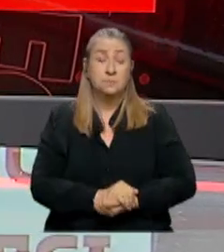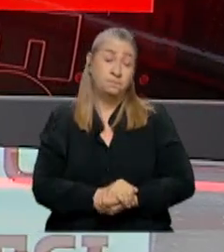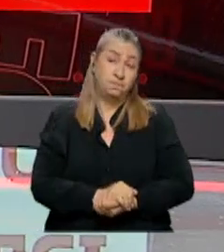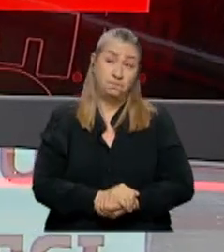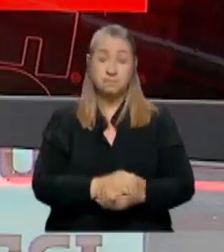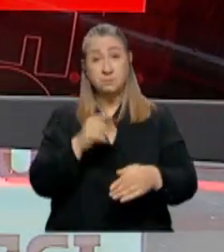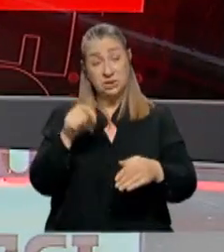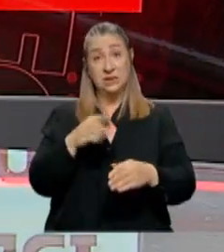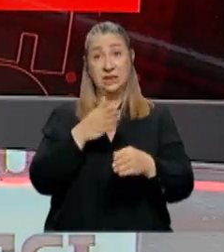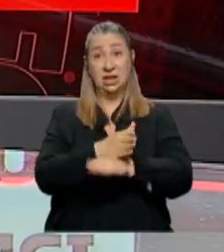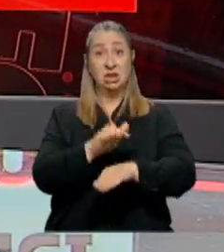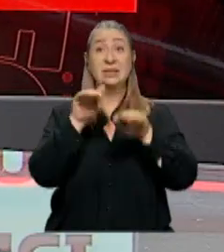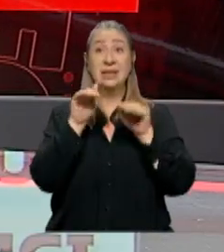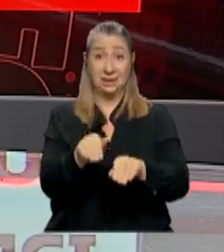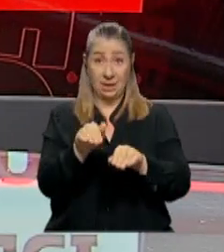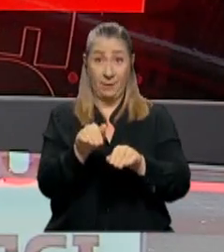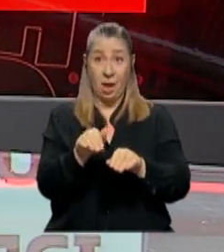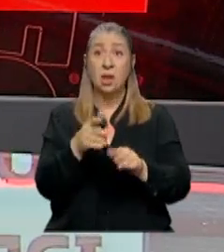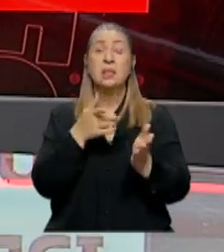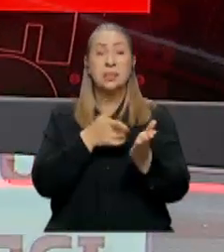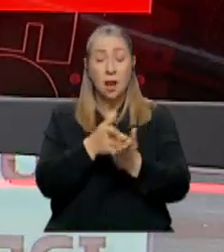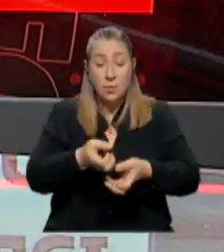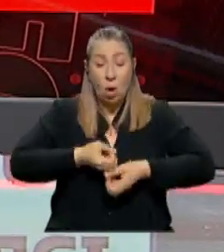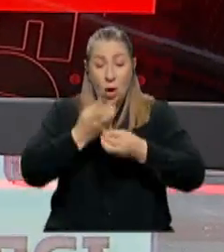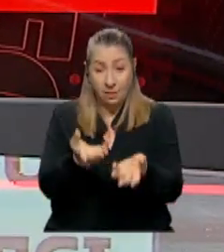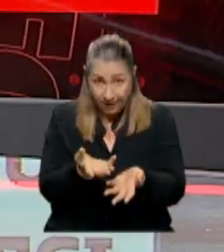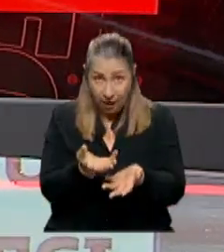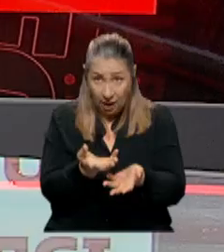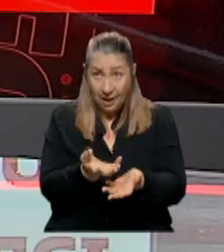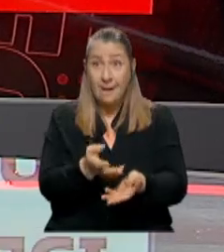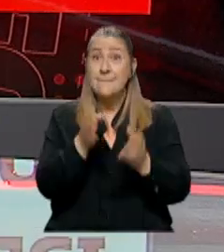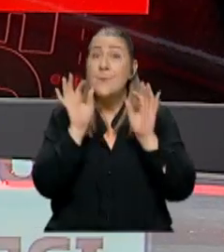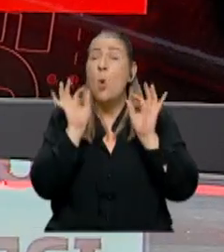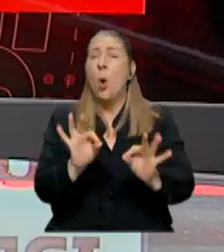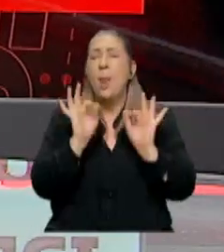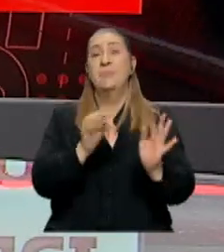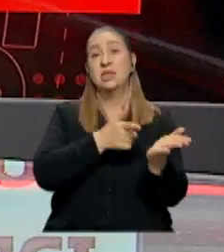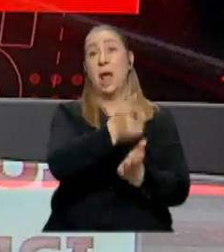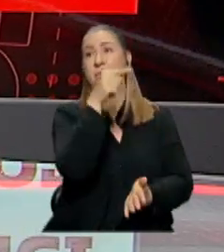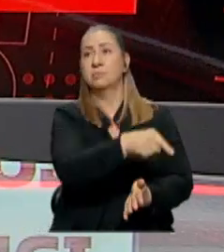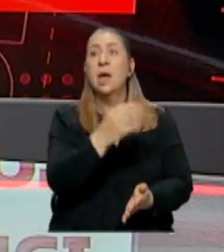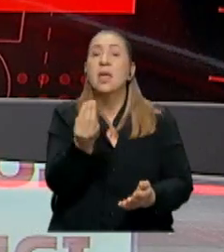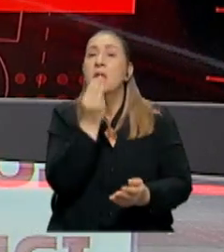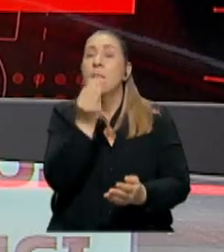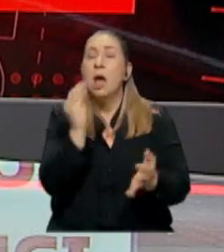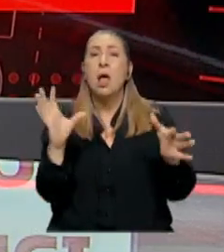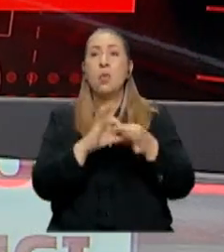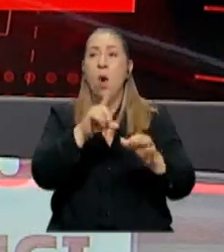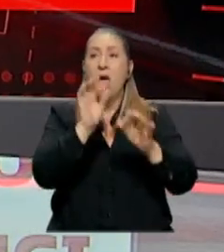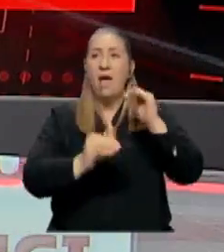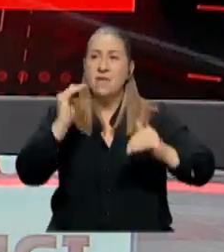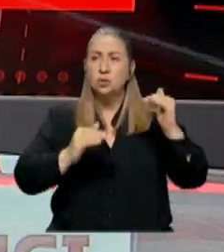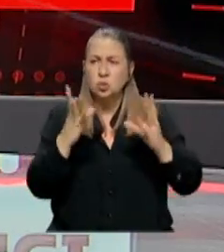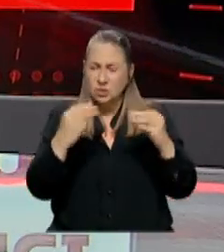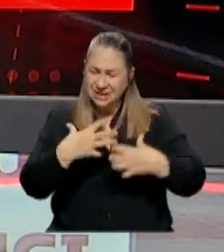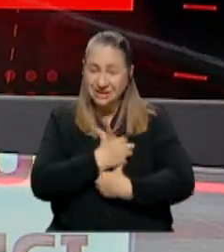Şimdi gerçek destekleme tarımda ve üretimde. Bilhassa tarımda. Çünkü gıda ile ilgili o enflasyonda çok